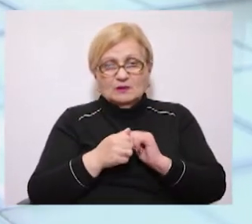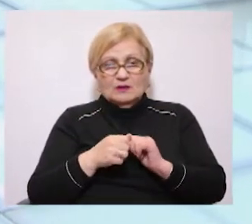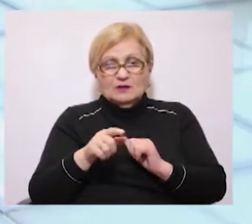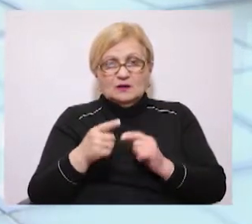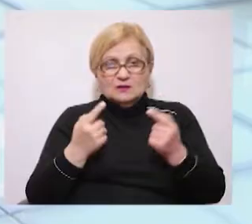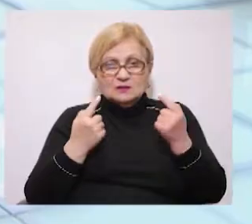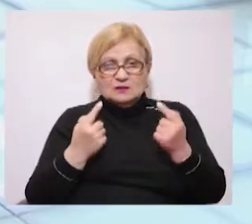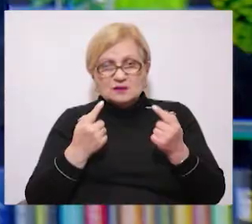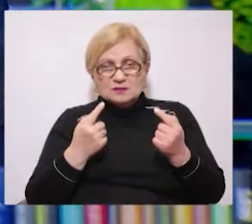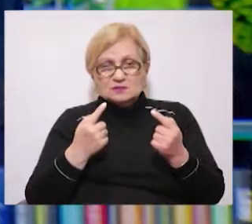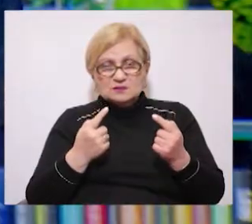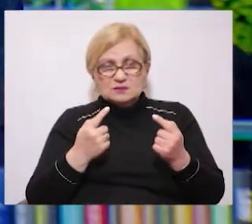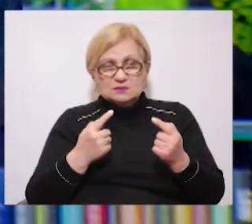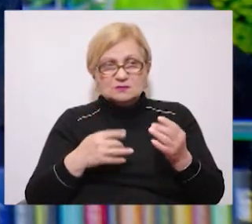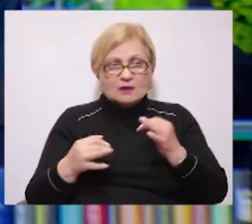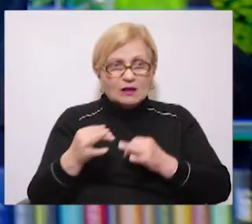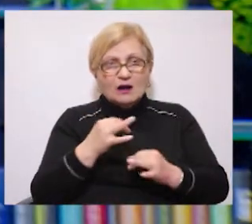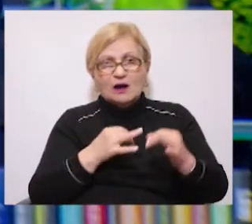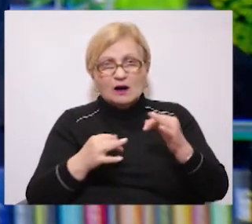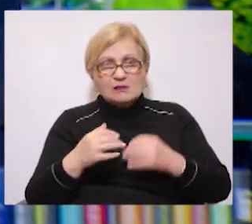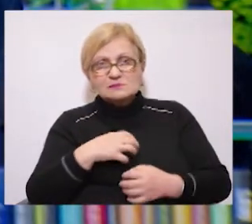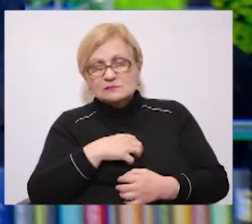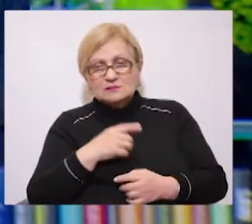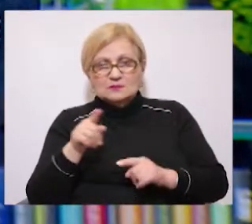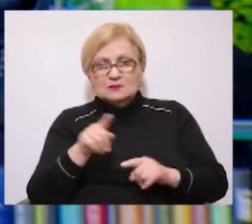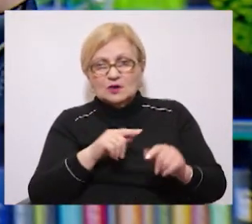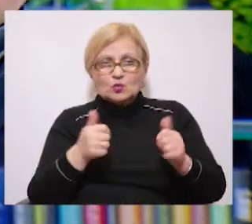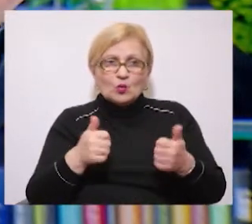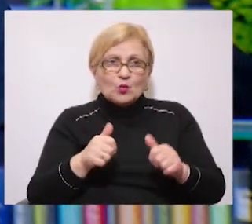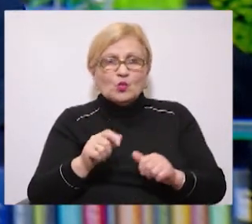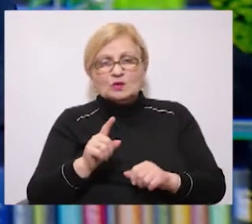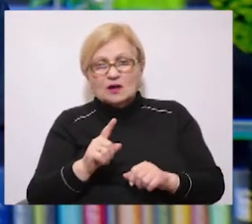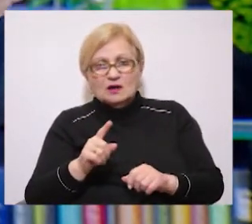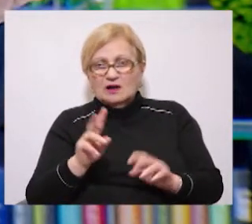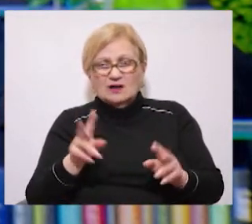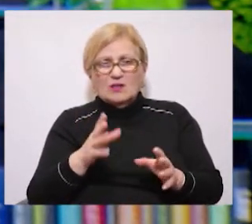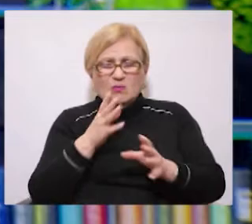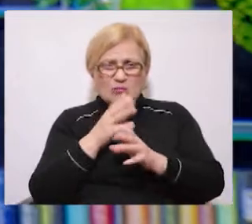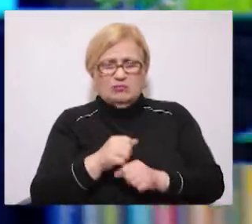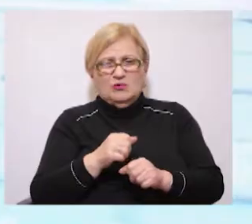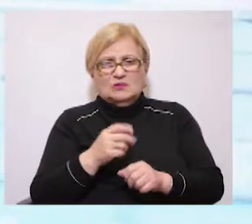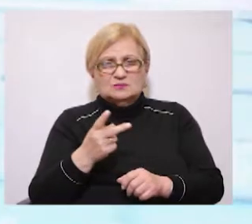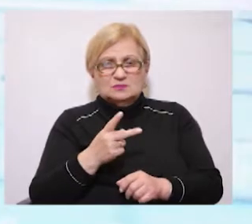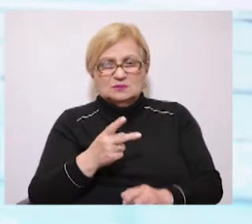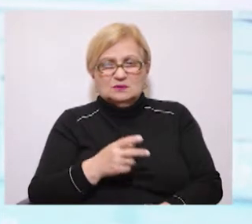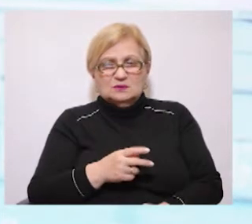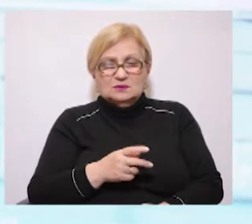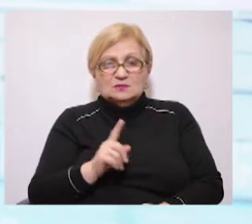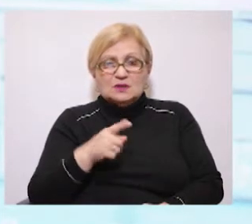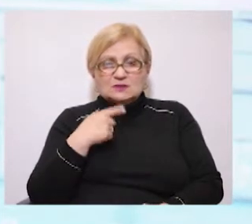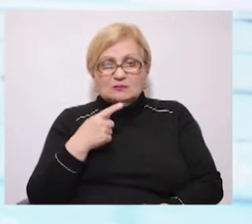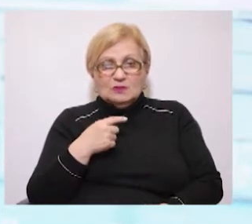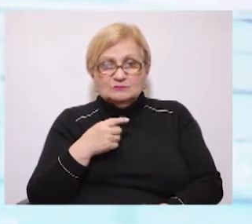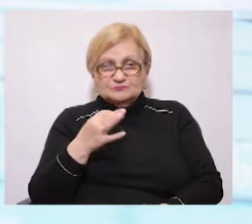დიდი ჭაბასი არ არის. ჭაბასი რომ აი როგორ ანაირად ის. კონკრეტულ შემთხვევაში რა თქმა